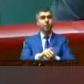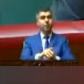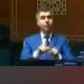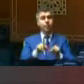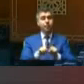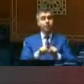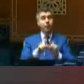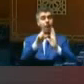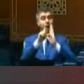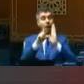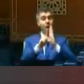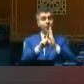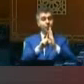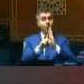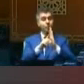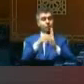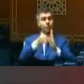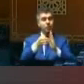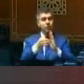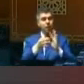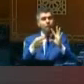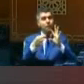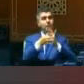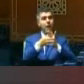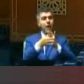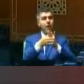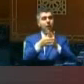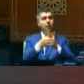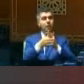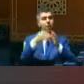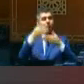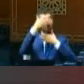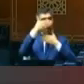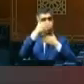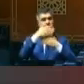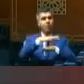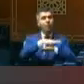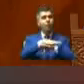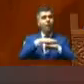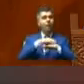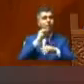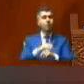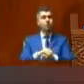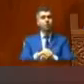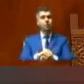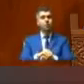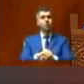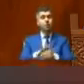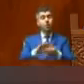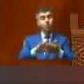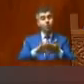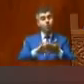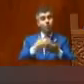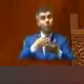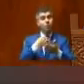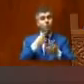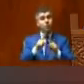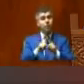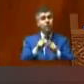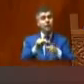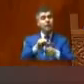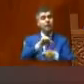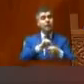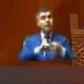مشروع قانون للقانون الأساسي للبنك المغربي باش نزيدوا استقلالية السياسة النقدية. ما يمكنش نبقاو في نظام